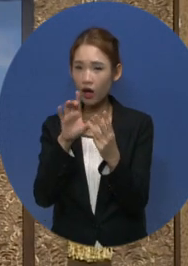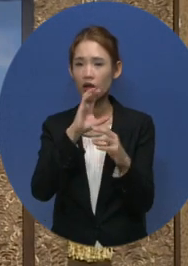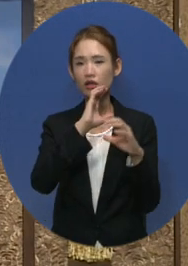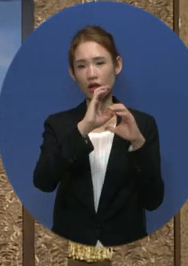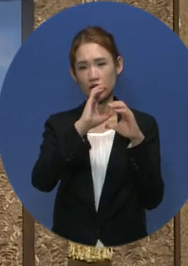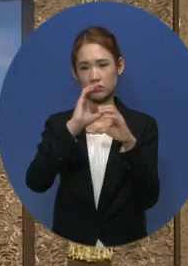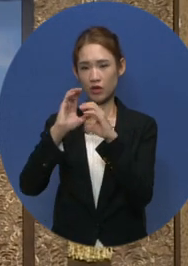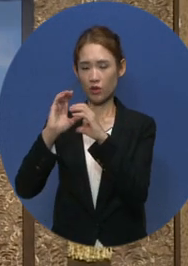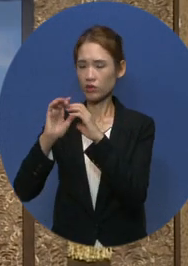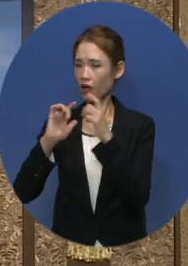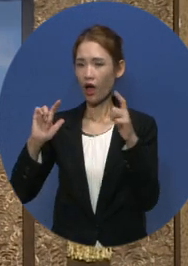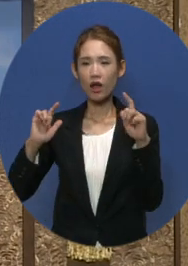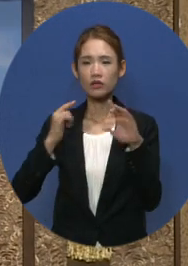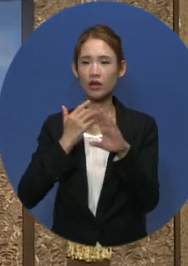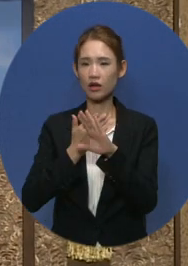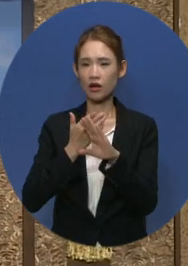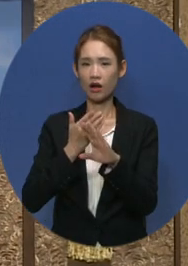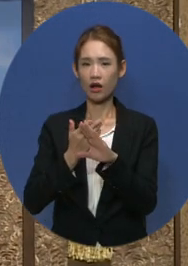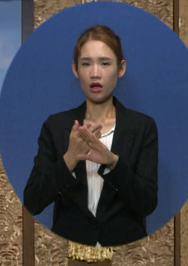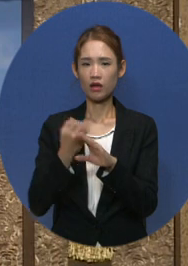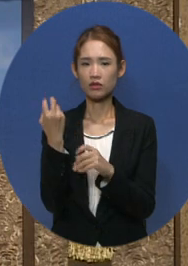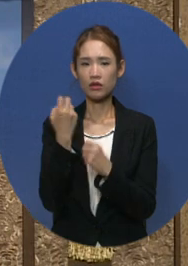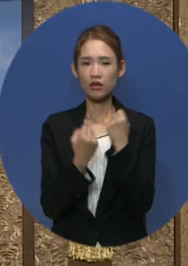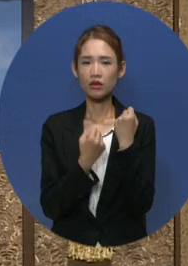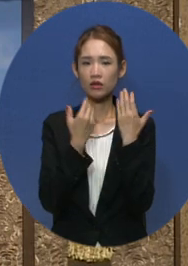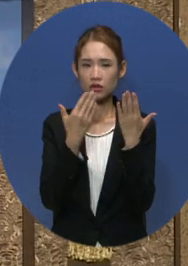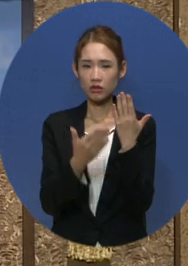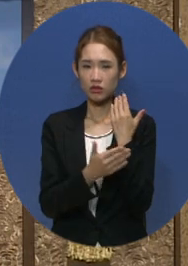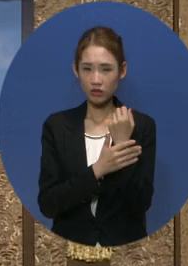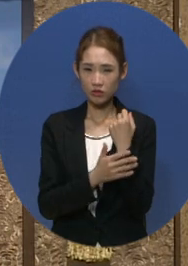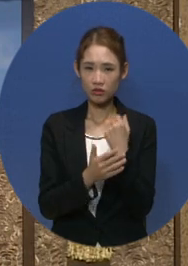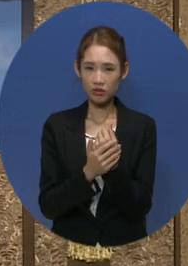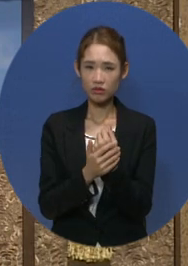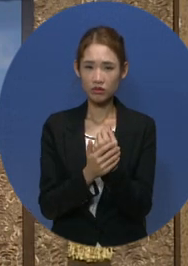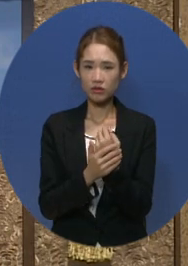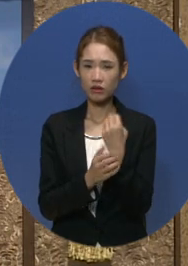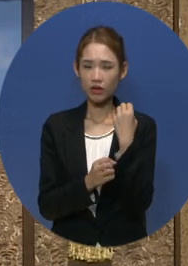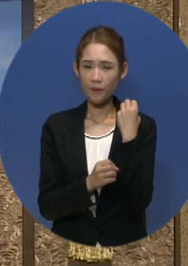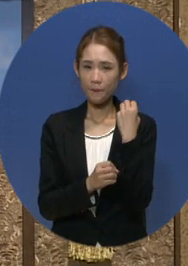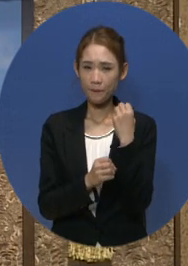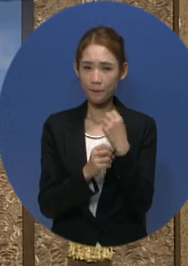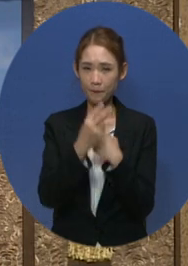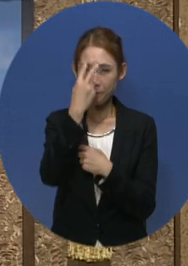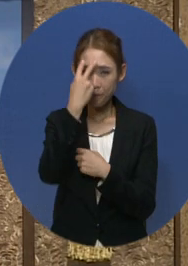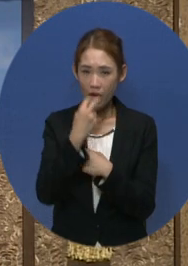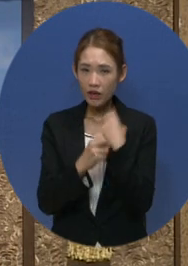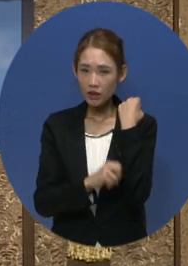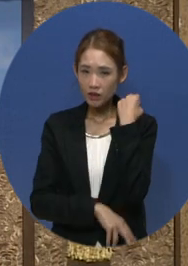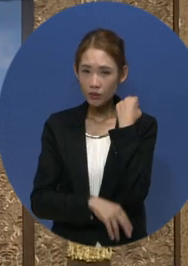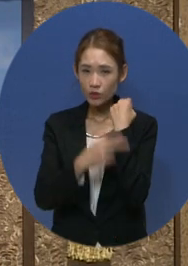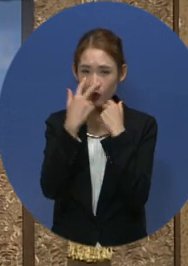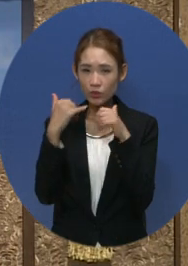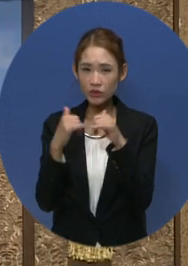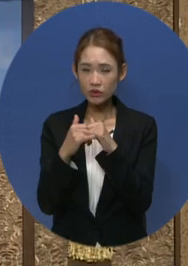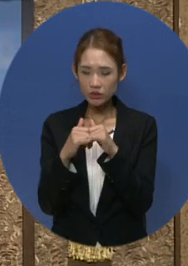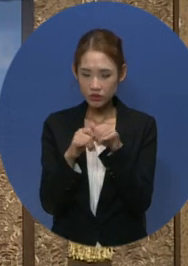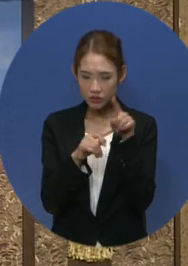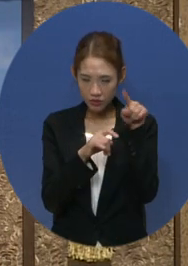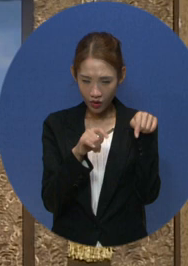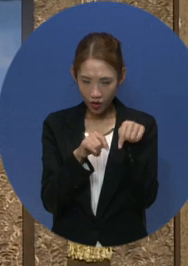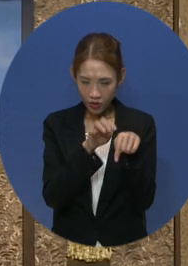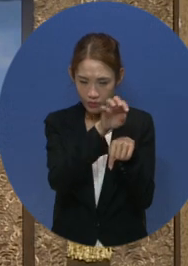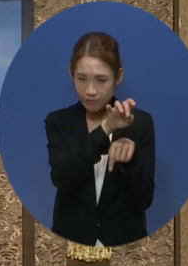달라요. 그렇군요. 다시 말해서 맹 기반 농맹인은 점자를 알 확률이 높아요.